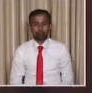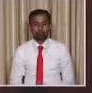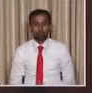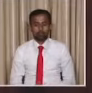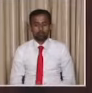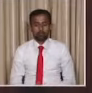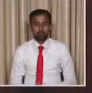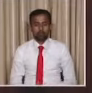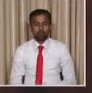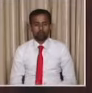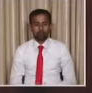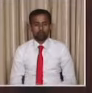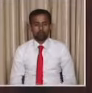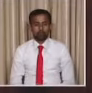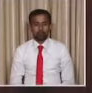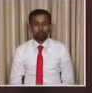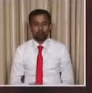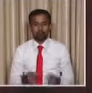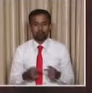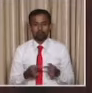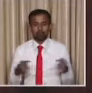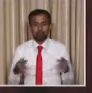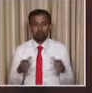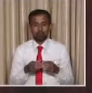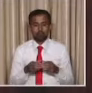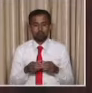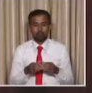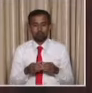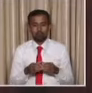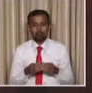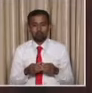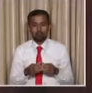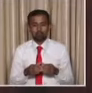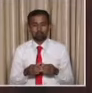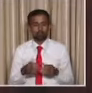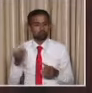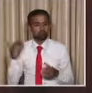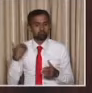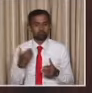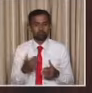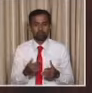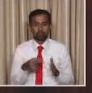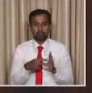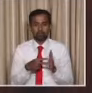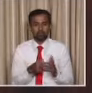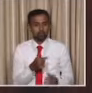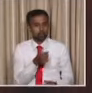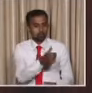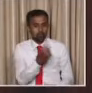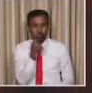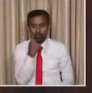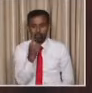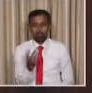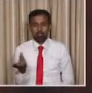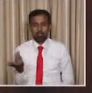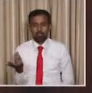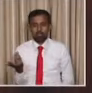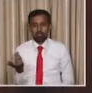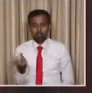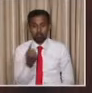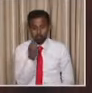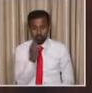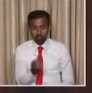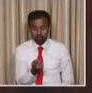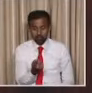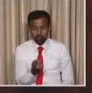මේ විපක්ෂයට කවදාවත් මම හිතන්නේ මේ ආයවැය හොඳක් දකින්න බෑ. හැබැයි එහෙම දැක්කොත් ඒ